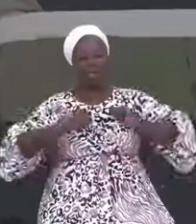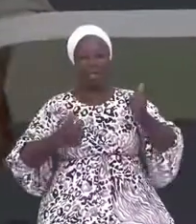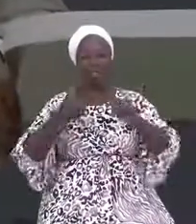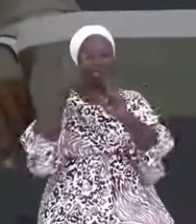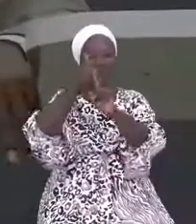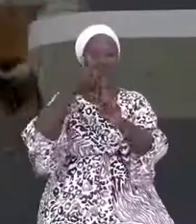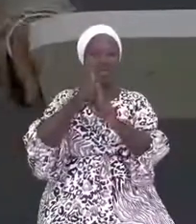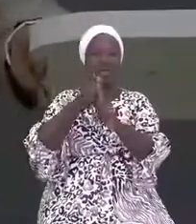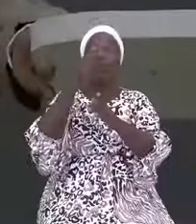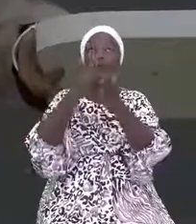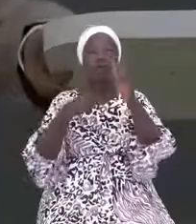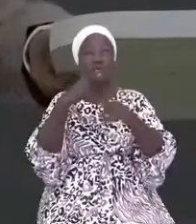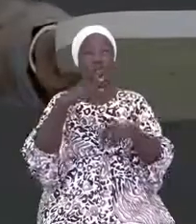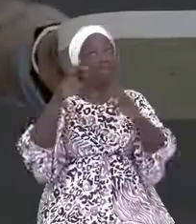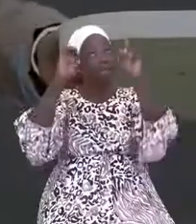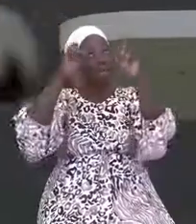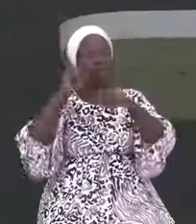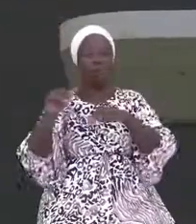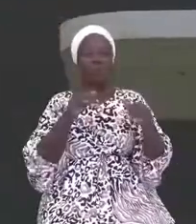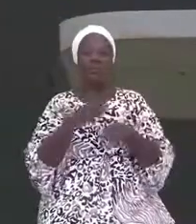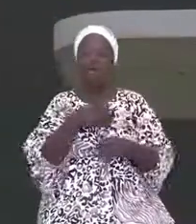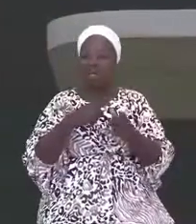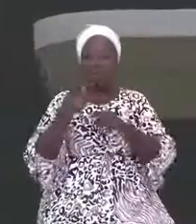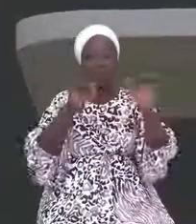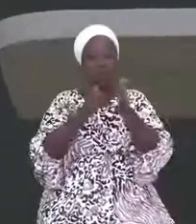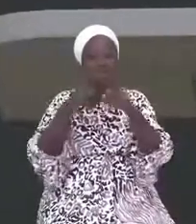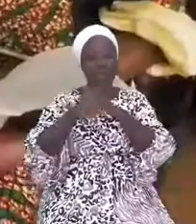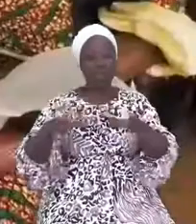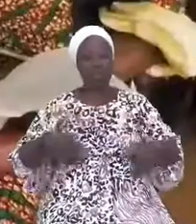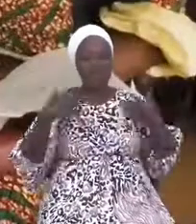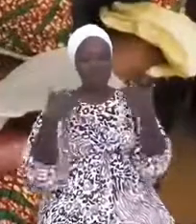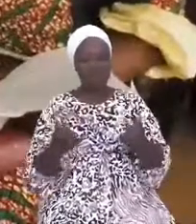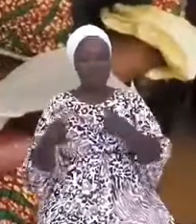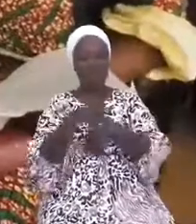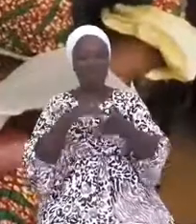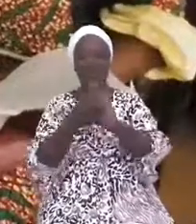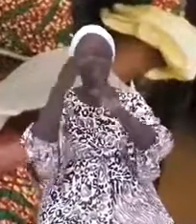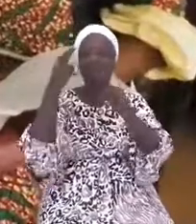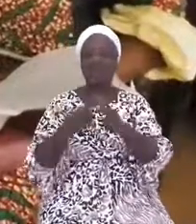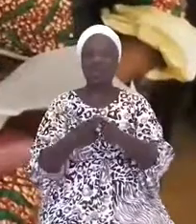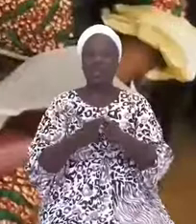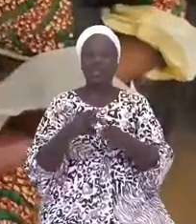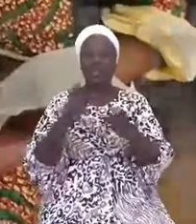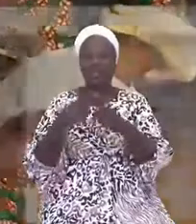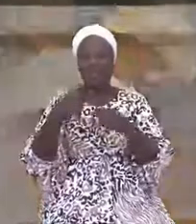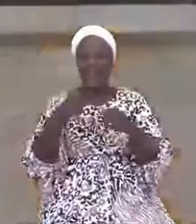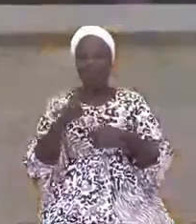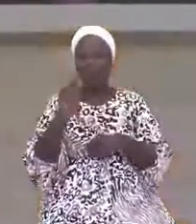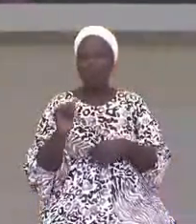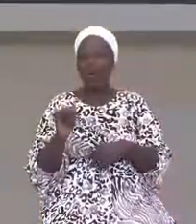a promis faire, il le fera dans ta vie aujourd'hui au nom de Jésus. Il dit,